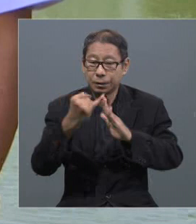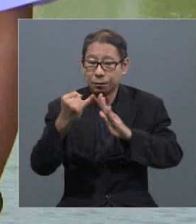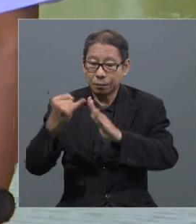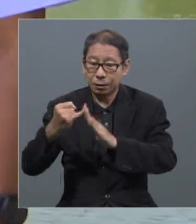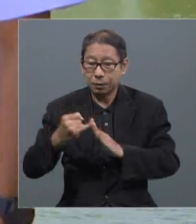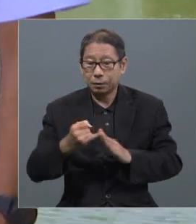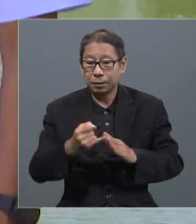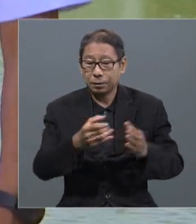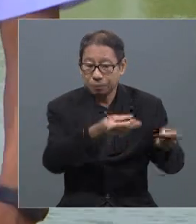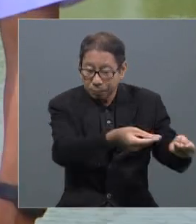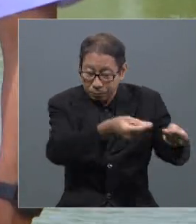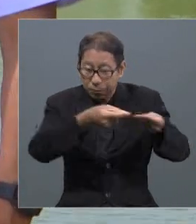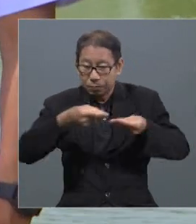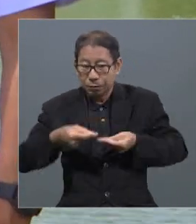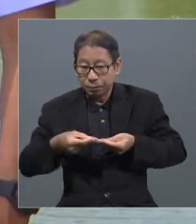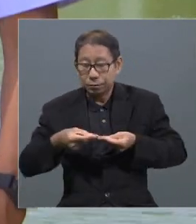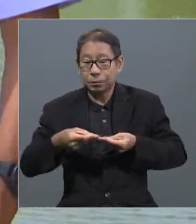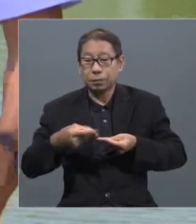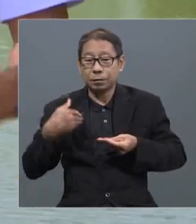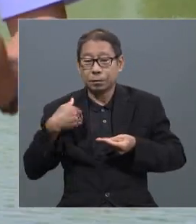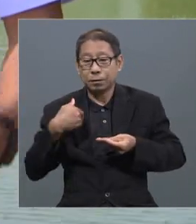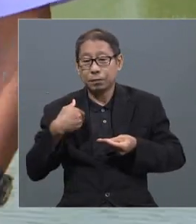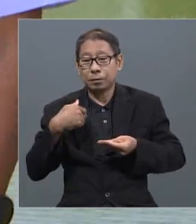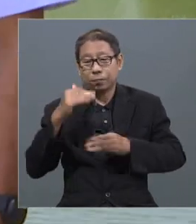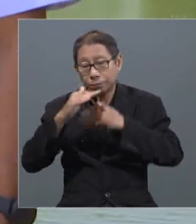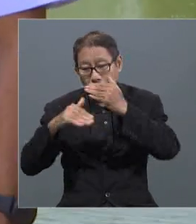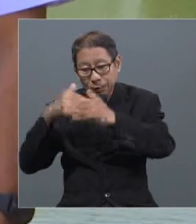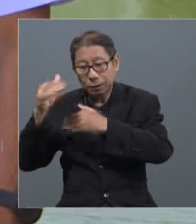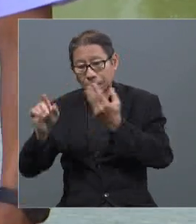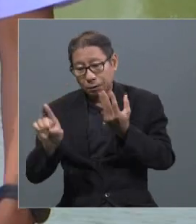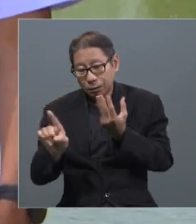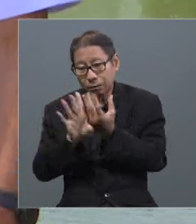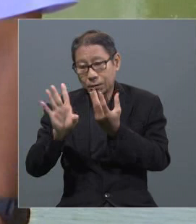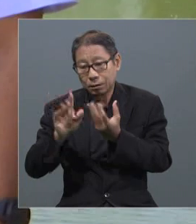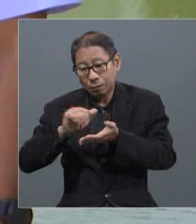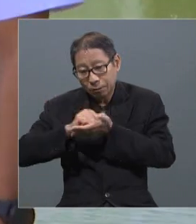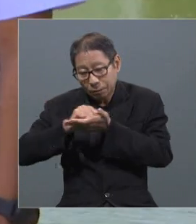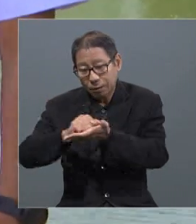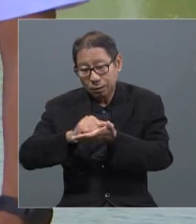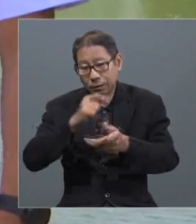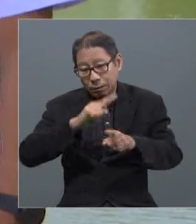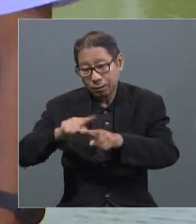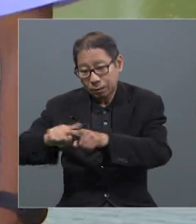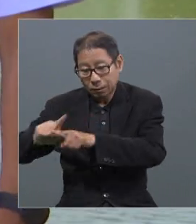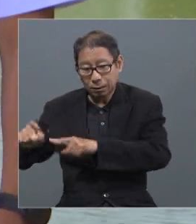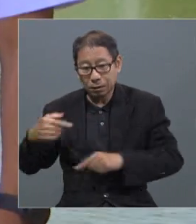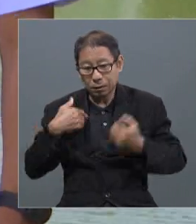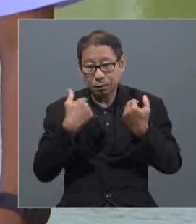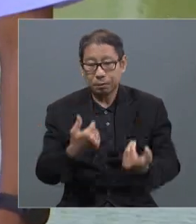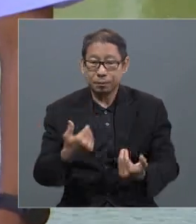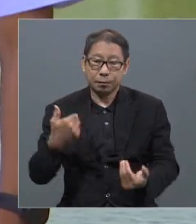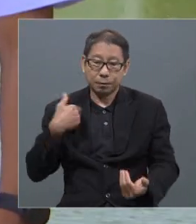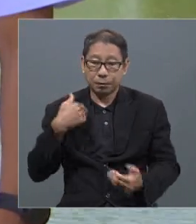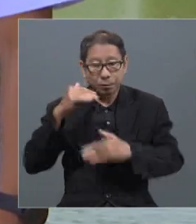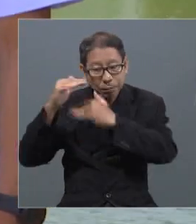ที่รับการส่งต่อเพราะนั้นเนี่ยเราต้องพัฒนาศักยภาพในการบริการด้านต่างๆนะเพื่อให้มีความก้